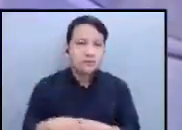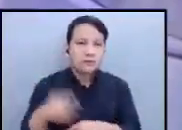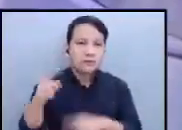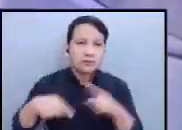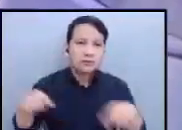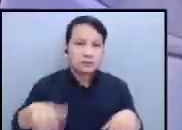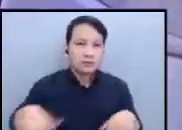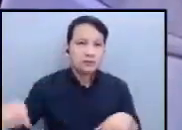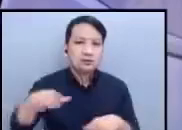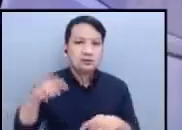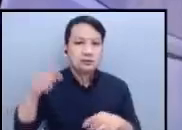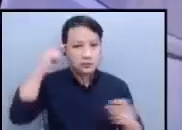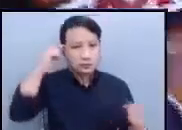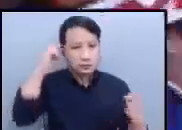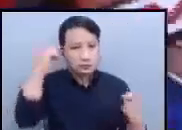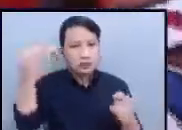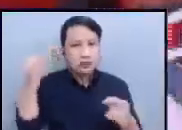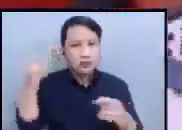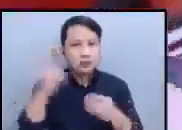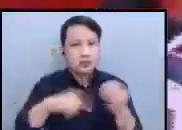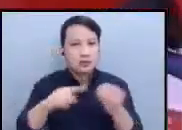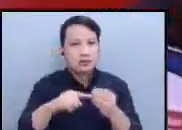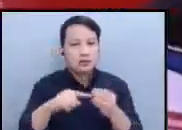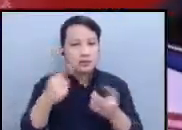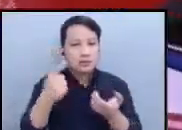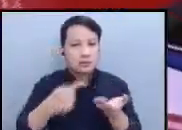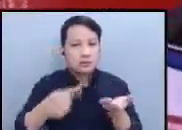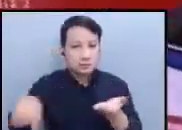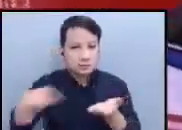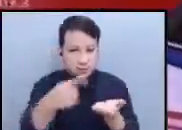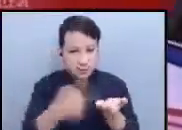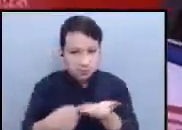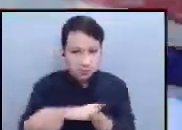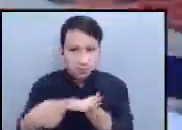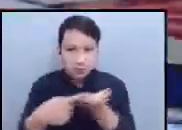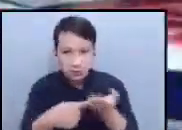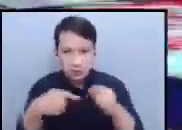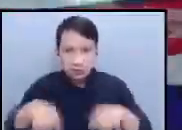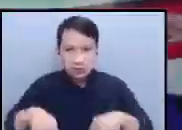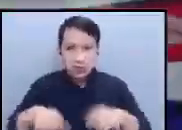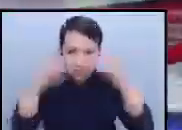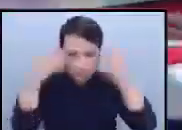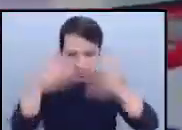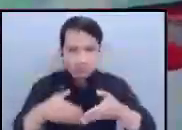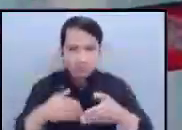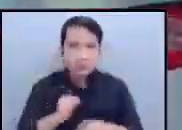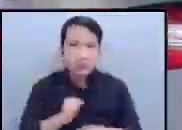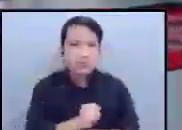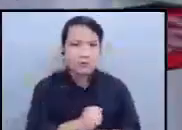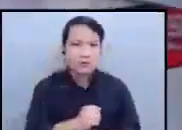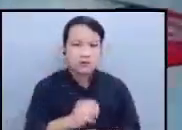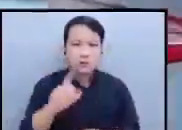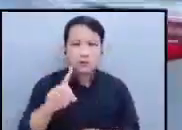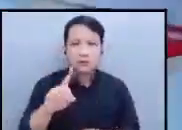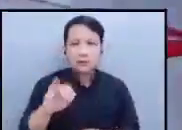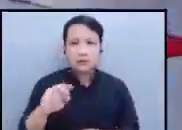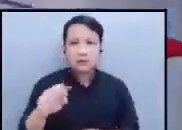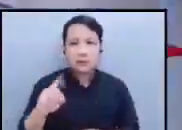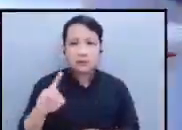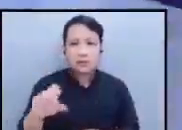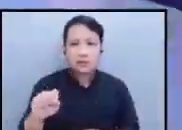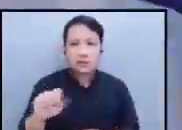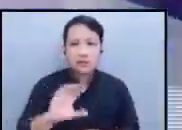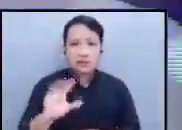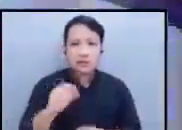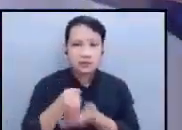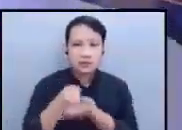kanilang pananaw sa kung anong usapin sa bansa ang dapat unahing tutukan ng Senado. Para kay Ding Diaz, hindi ayuda ang